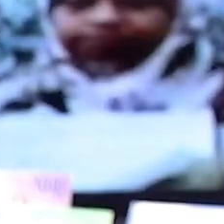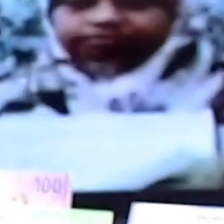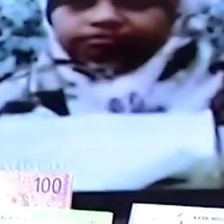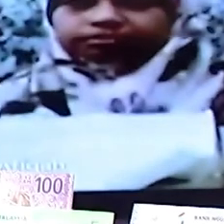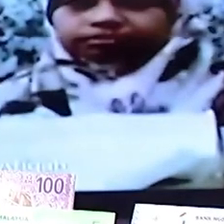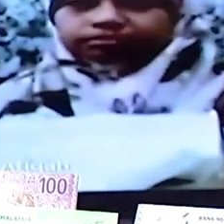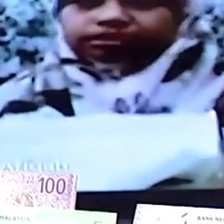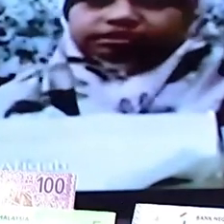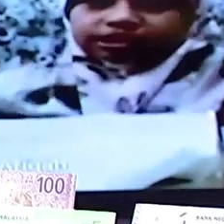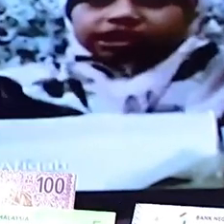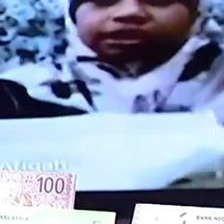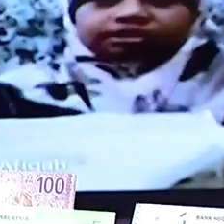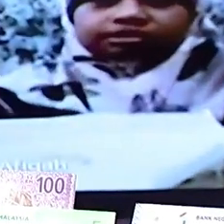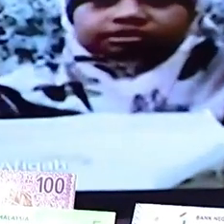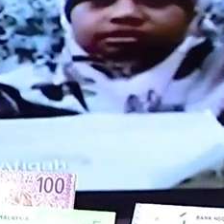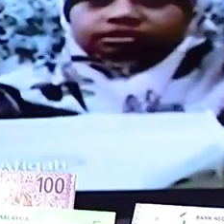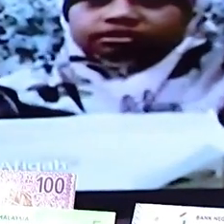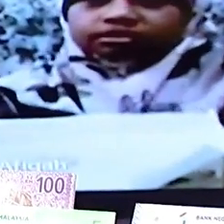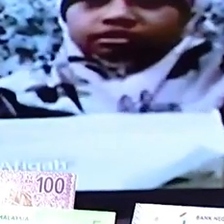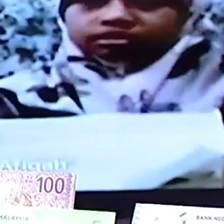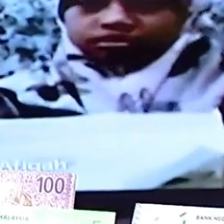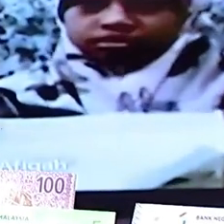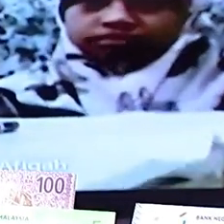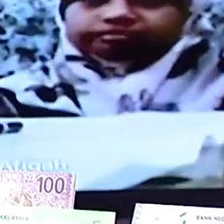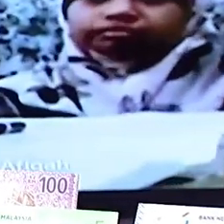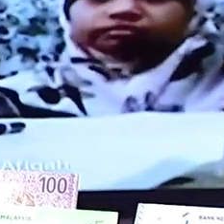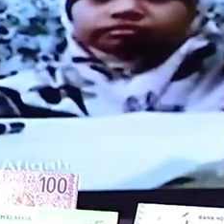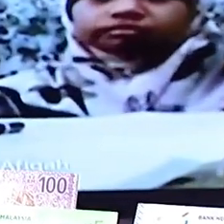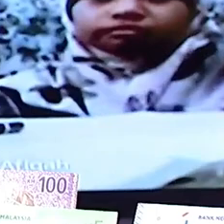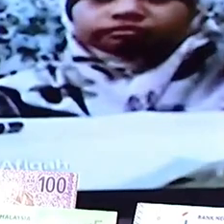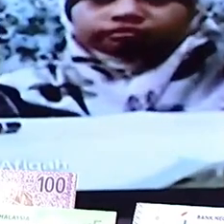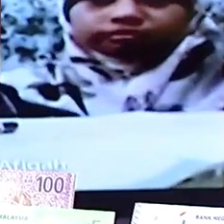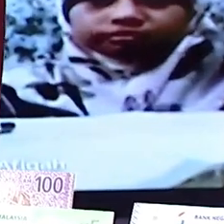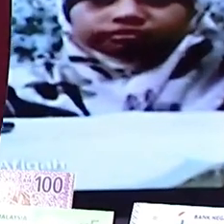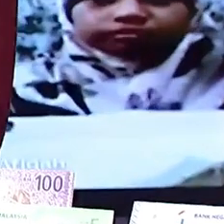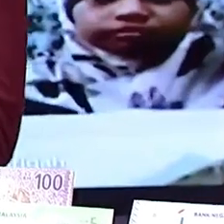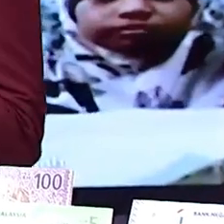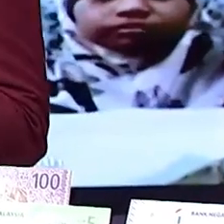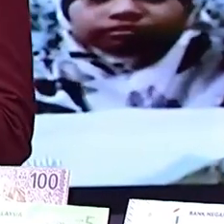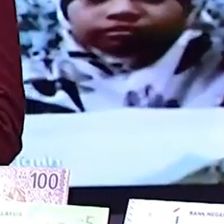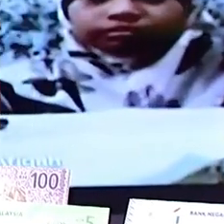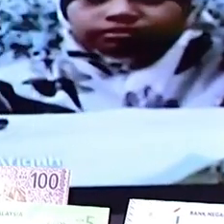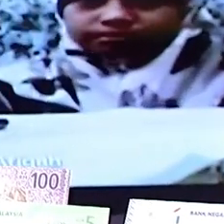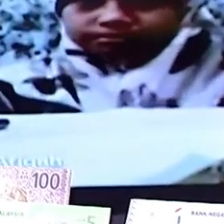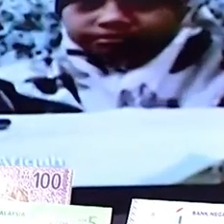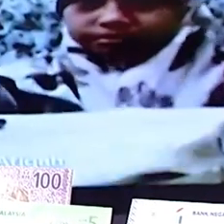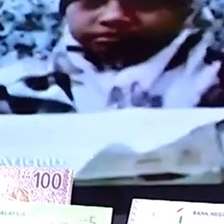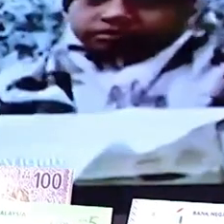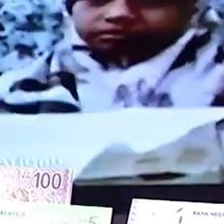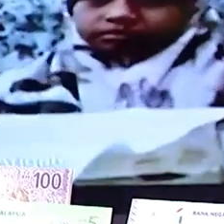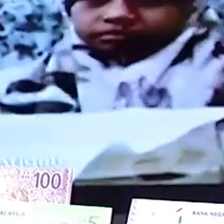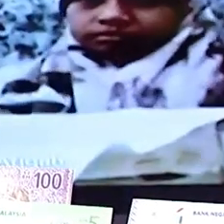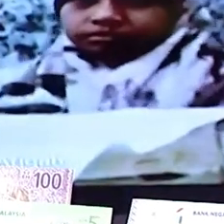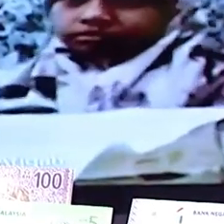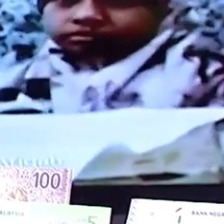Baik, kembali dalam Teroka Didik TV KPM bersama dengan saya Azhar Hilmi. Baik, kita masih bersama dengan Cikgu Mas Dilaila dan juga Cikgu